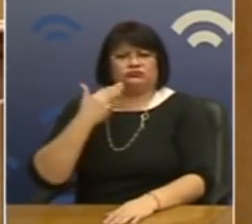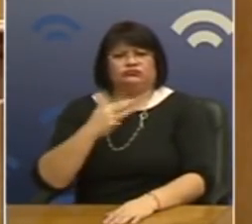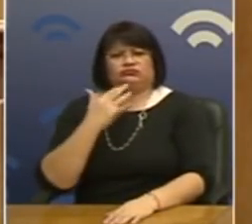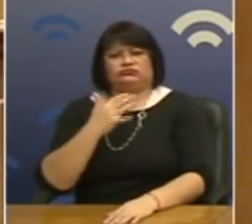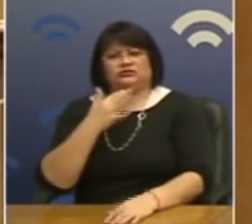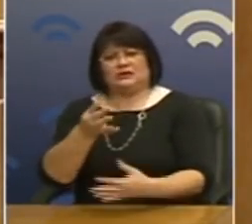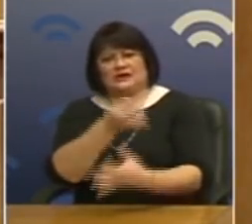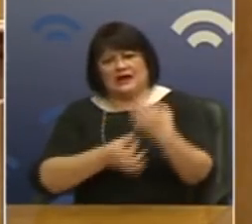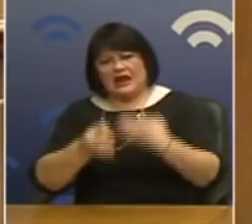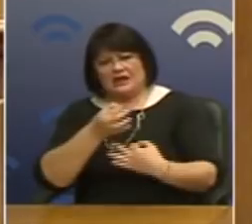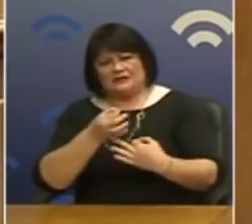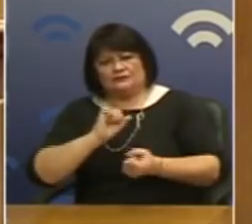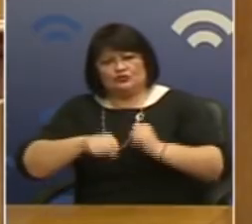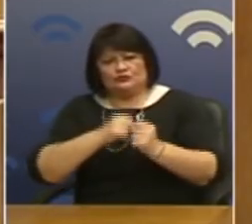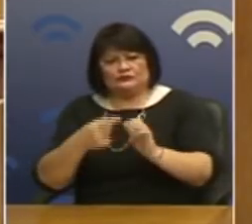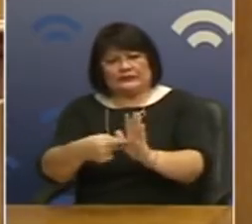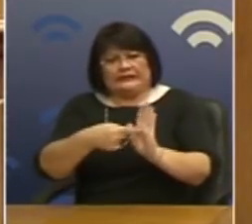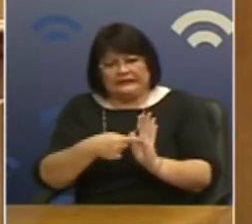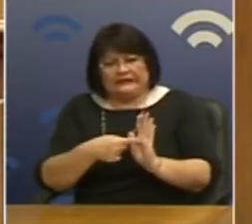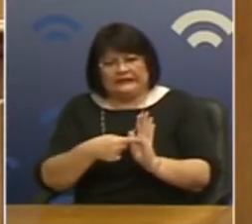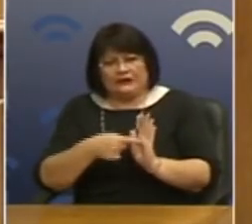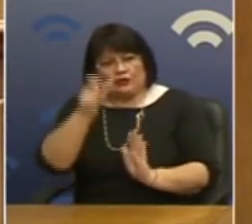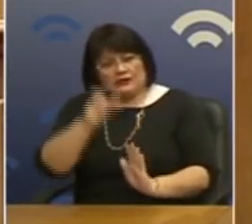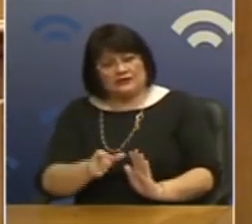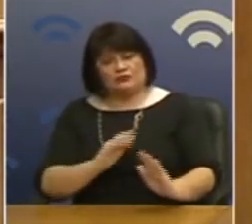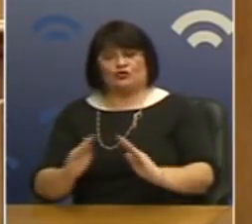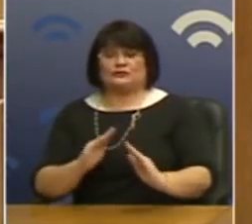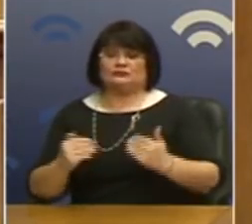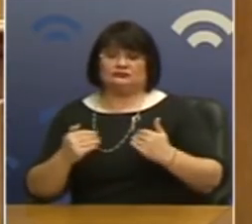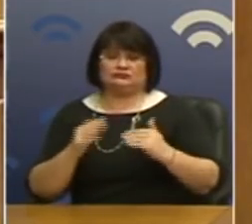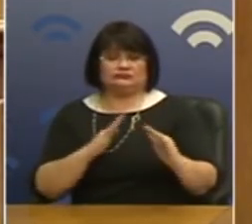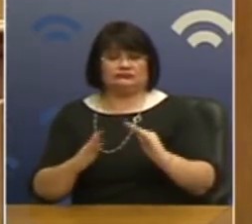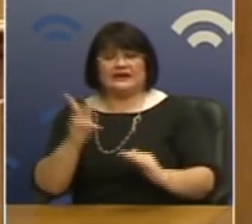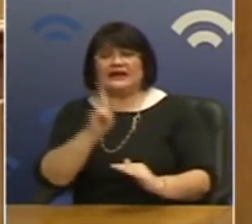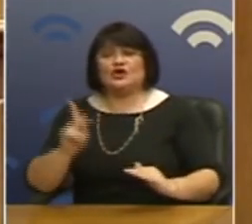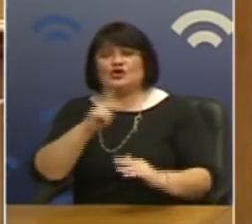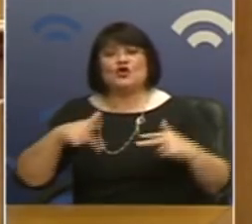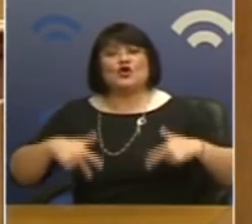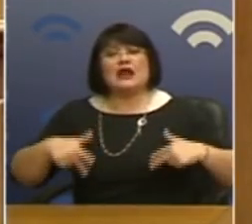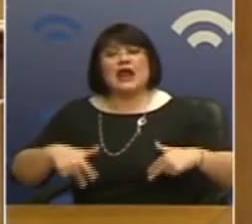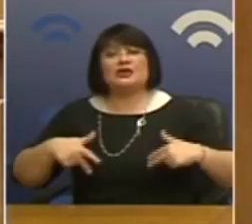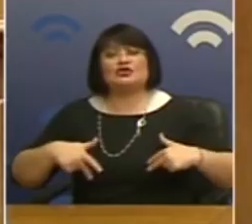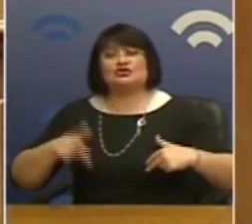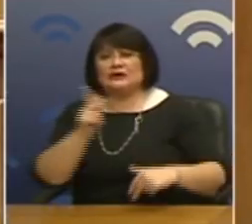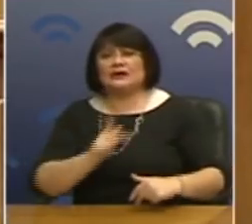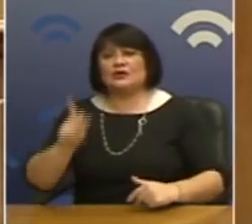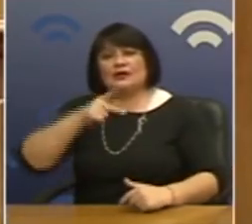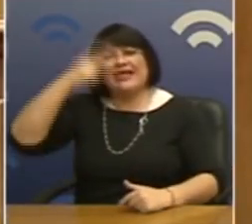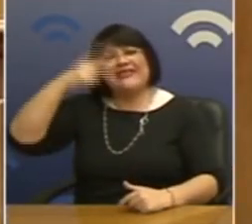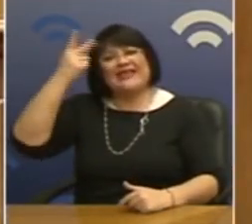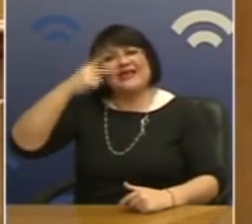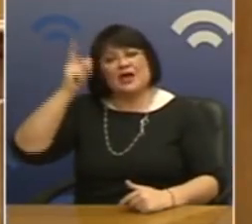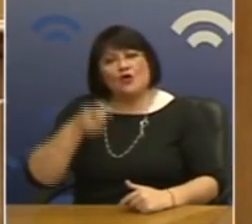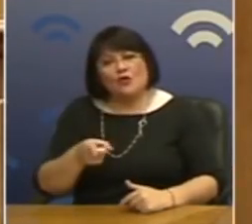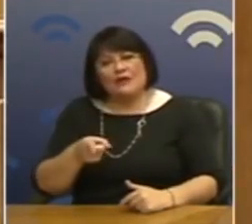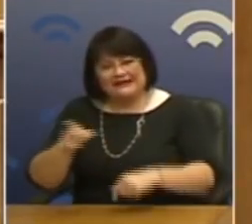όταν προσπαθείτε να εμφανιστείτε ως υπερασπιστές του κοινωνικού κράτους, των κοινωνικών δικαιωμάτων, όταν την